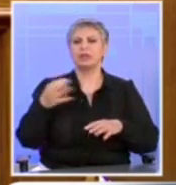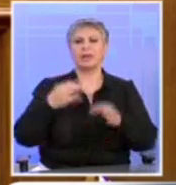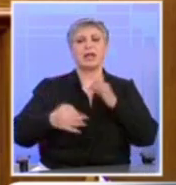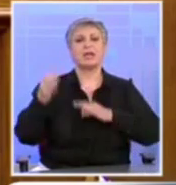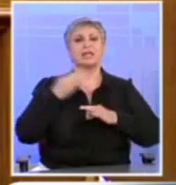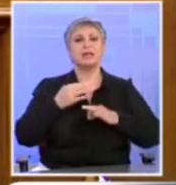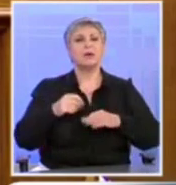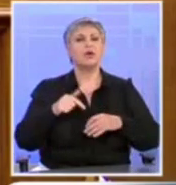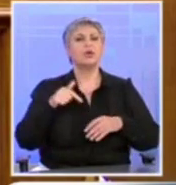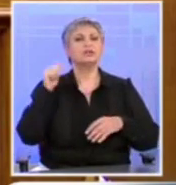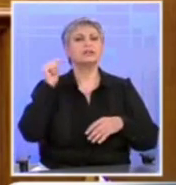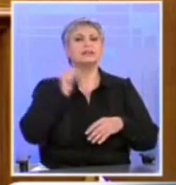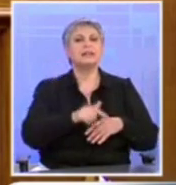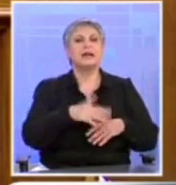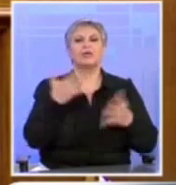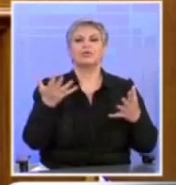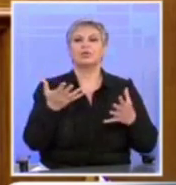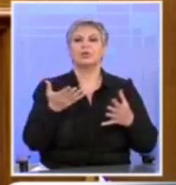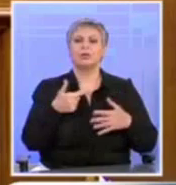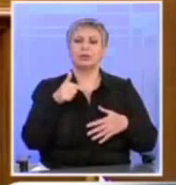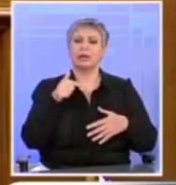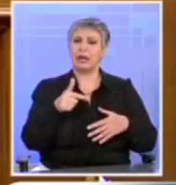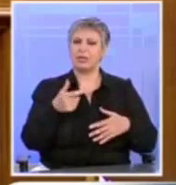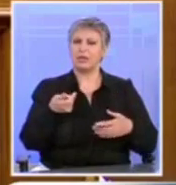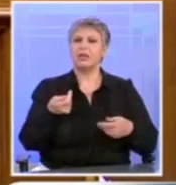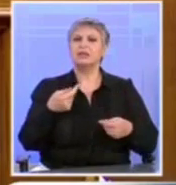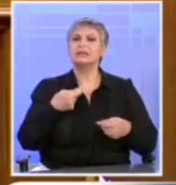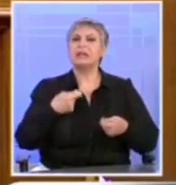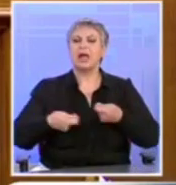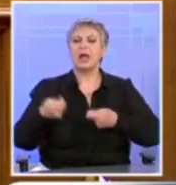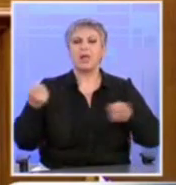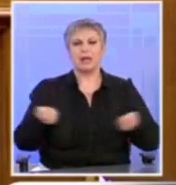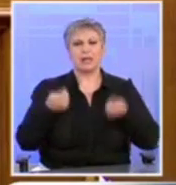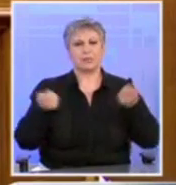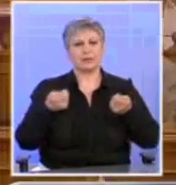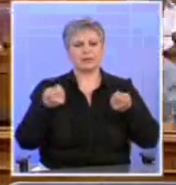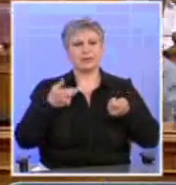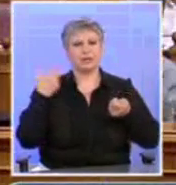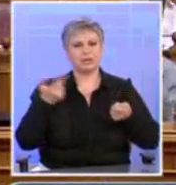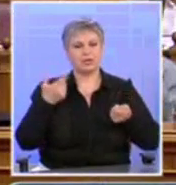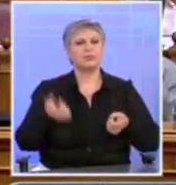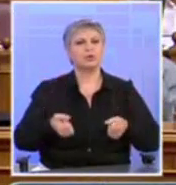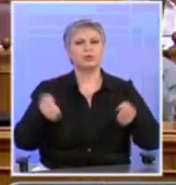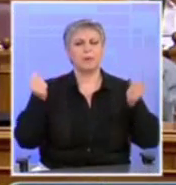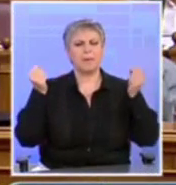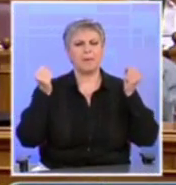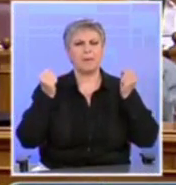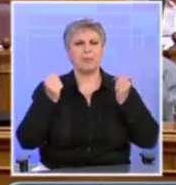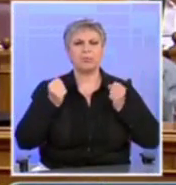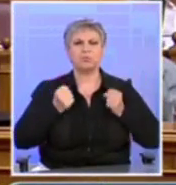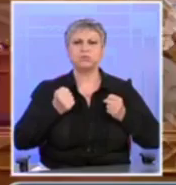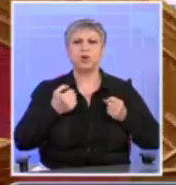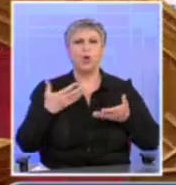είναι τόσο χτυπημένος ο επαγγελματίας που δεν μπορούμε να συλλέξουμε λεφτά. Είναι